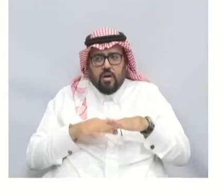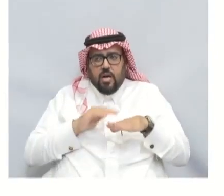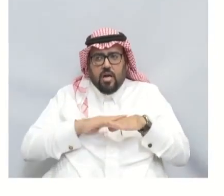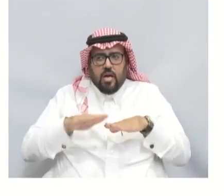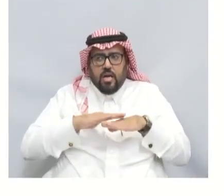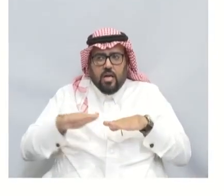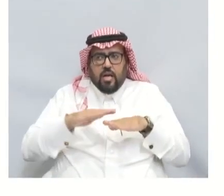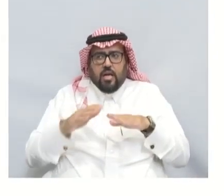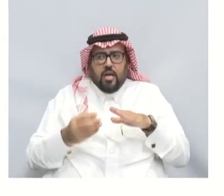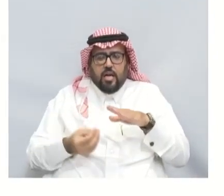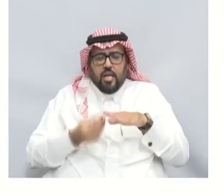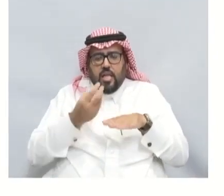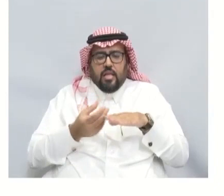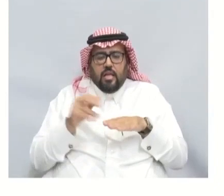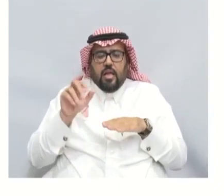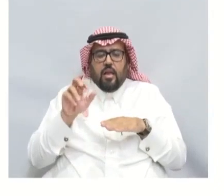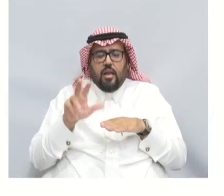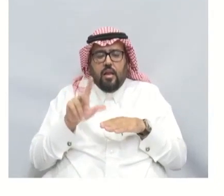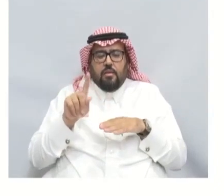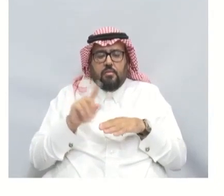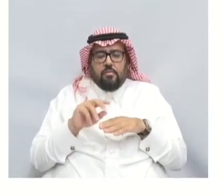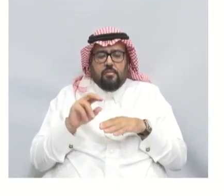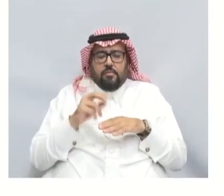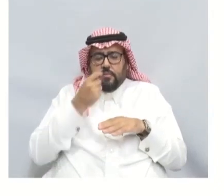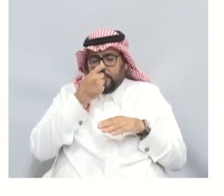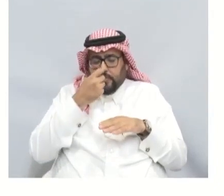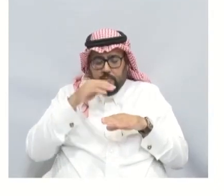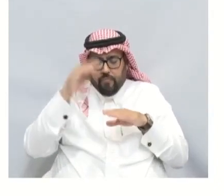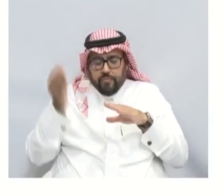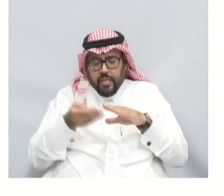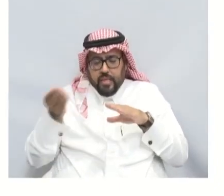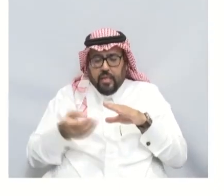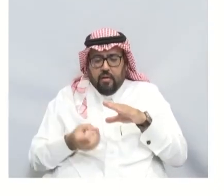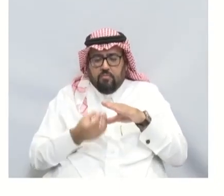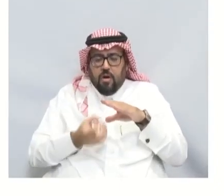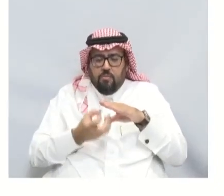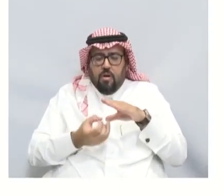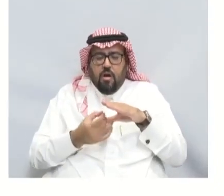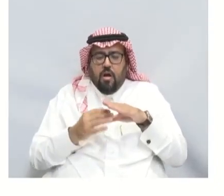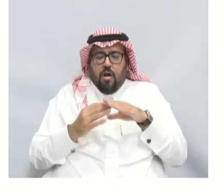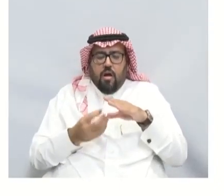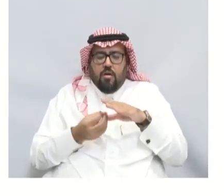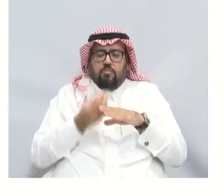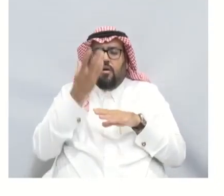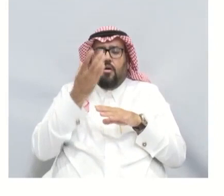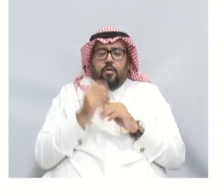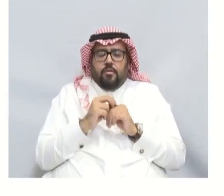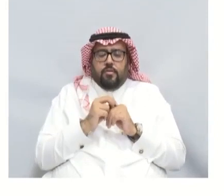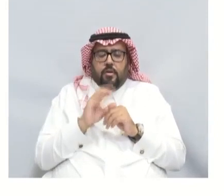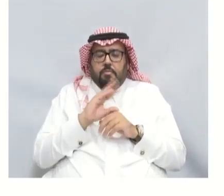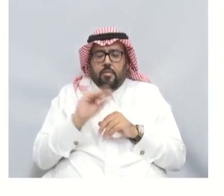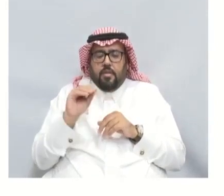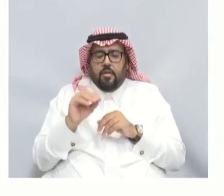بازلتية، اللابة البازلتية طبعا تتراكم وتعطينا ماذا؟ تعطينا الشكل ماذا؟ الدرعي.